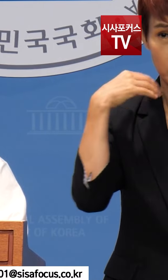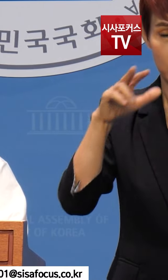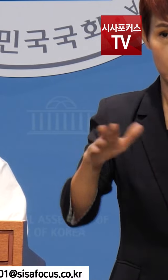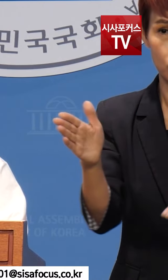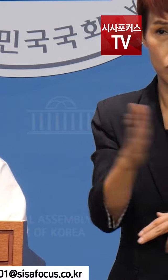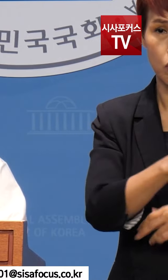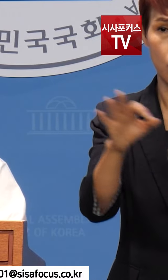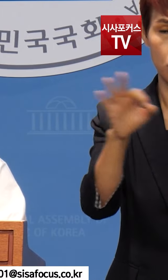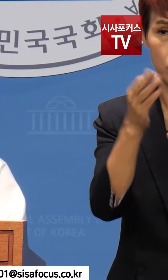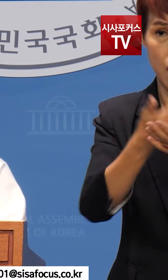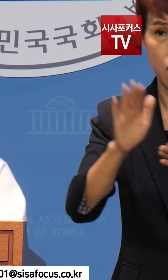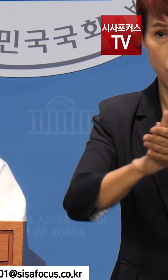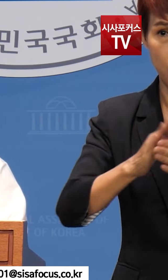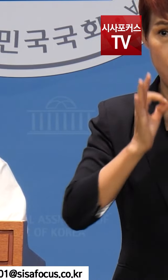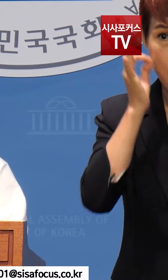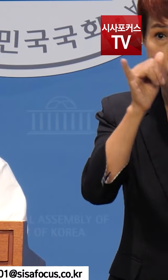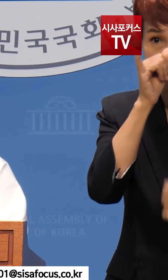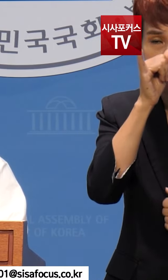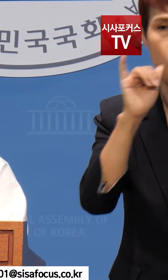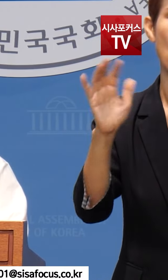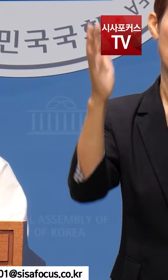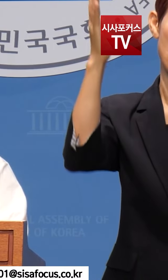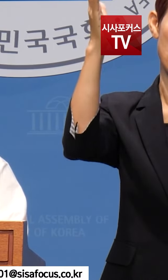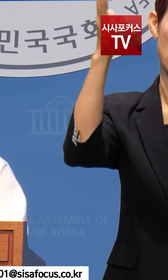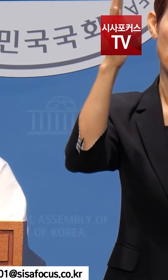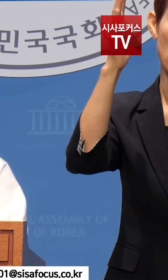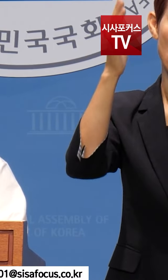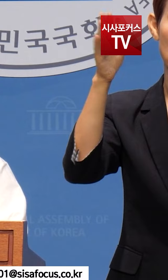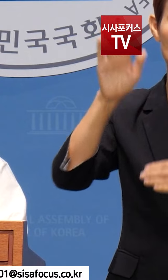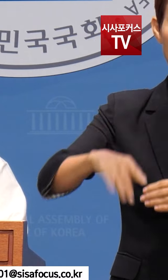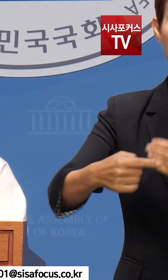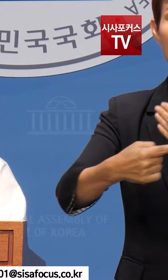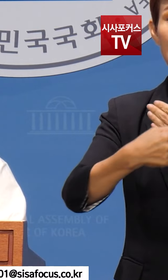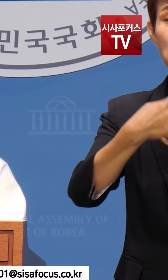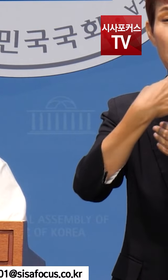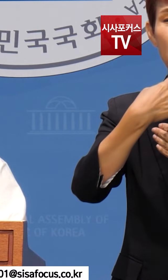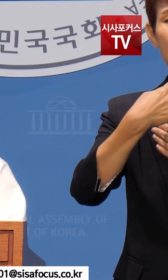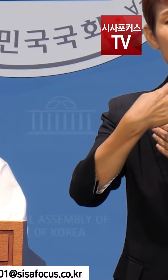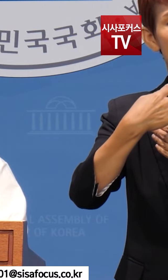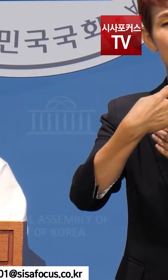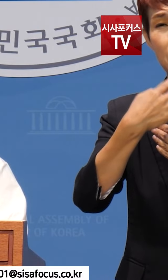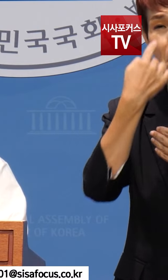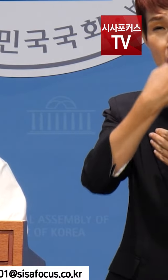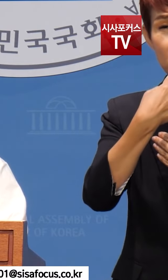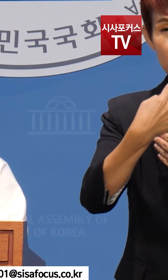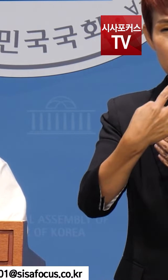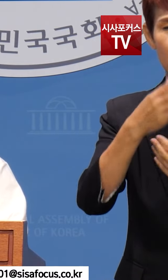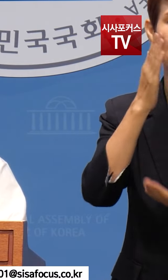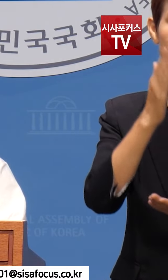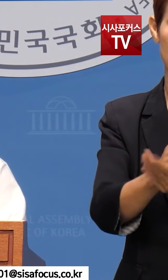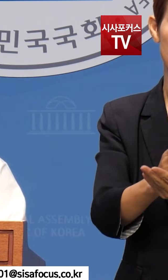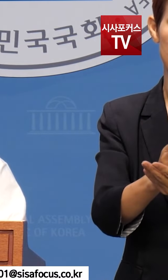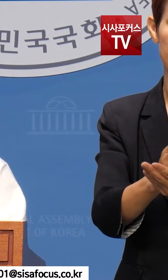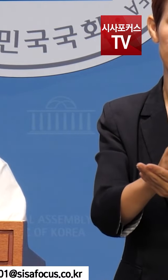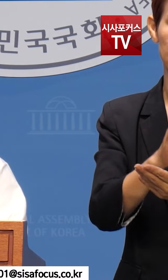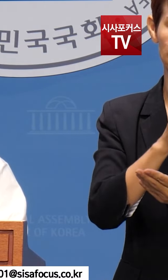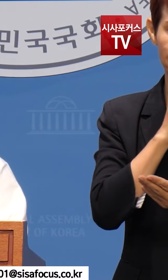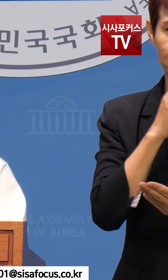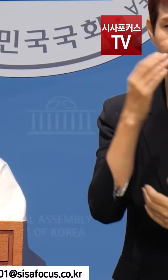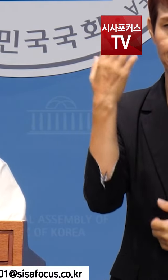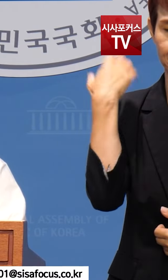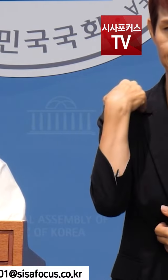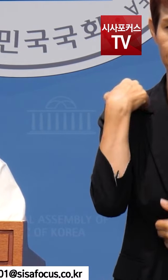나선다면 대환영입니다. 하지만 신용만 내는 듣기 좋은 말뿐인 대책이 아닌 진정